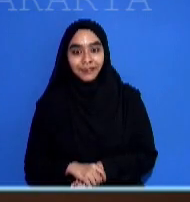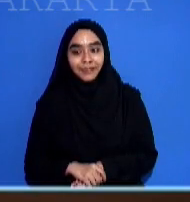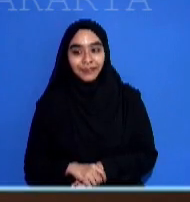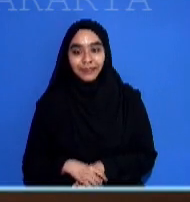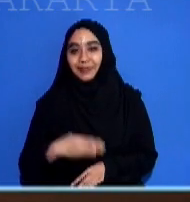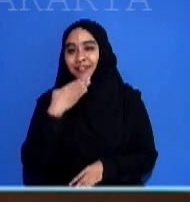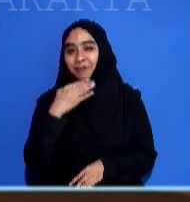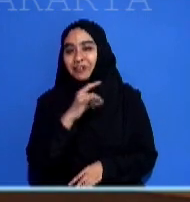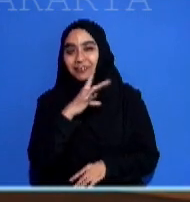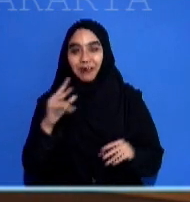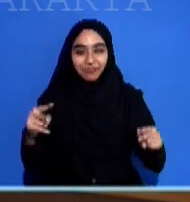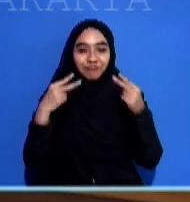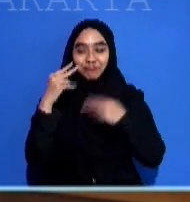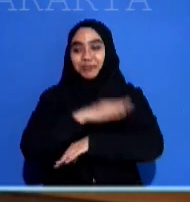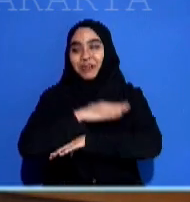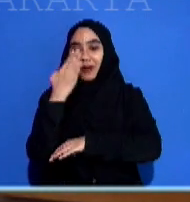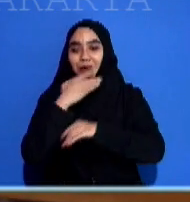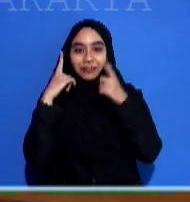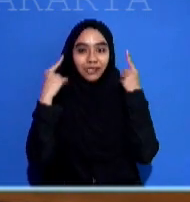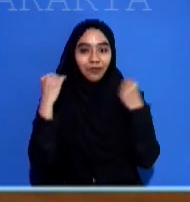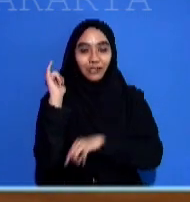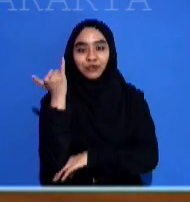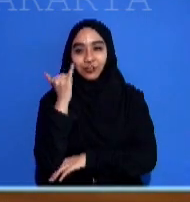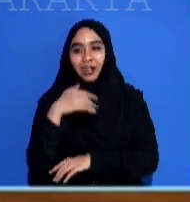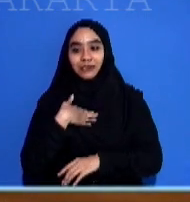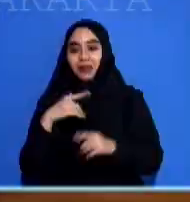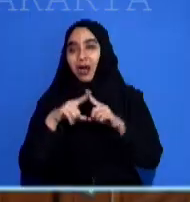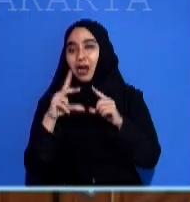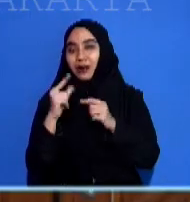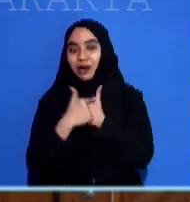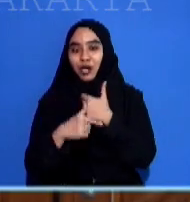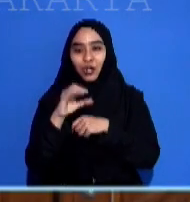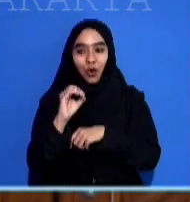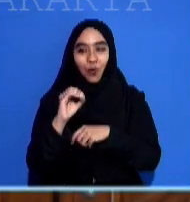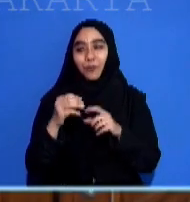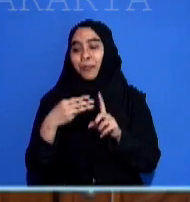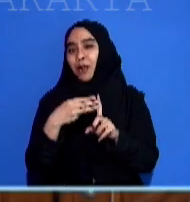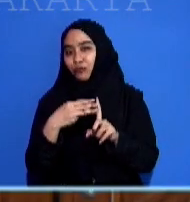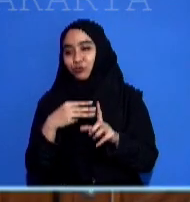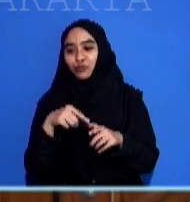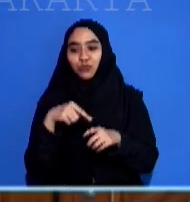sugeng siang panjenengan Yog dinten men kul Ar bagus